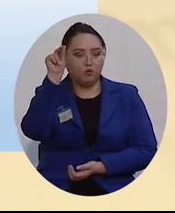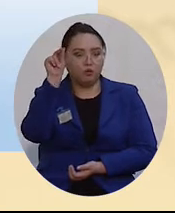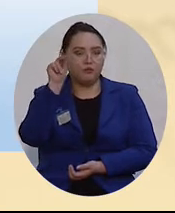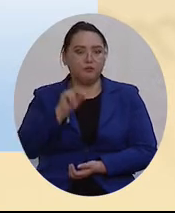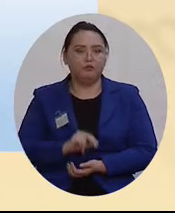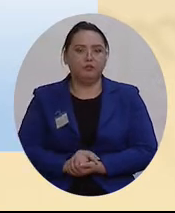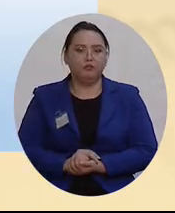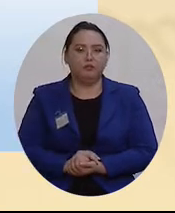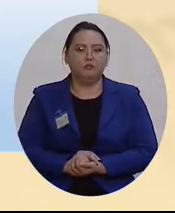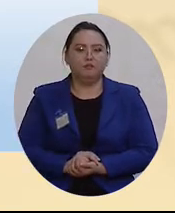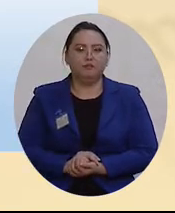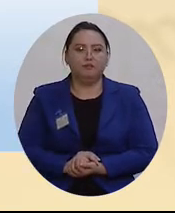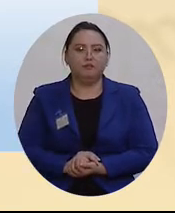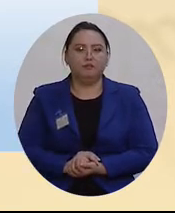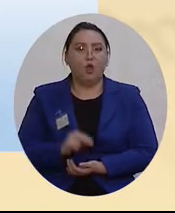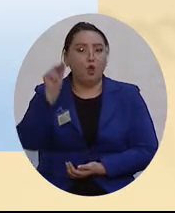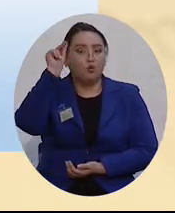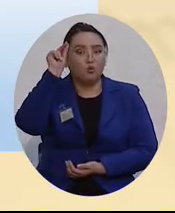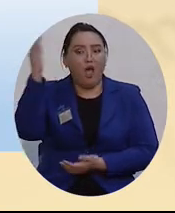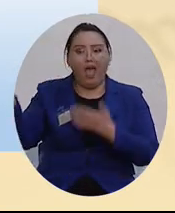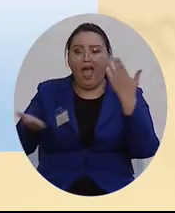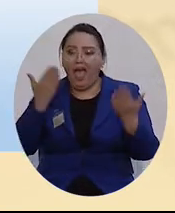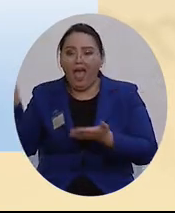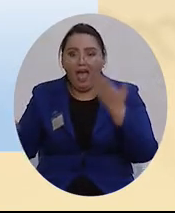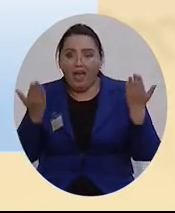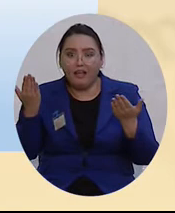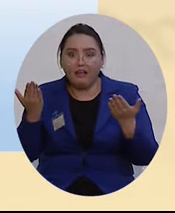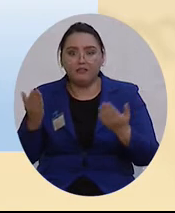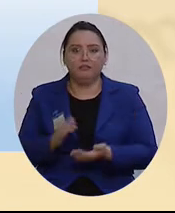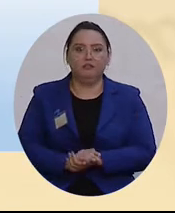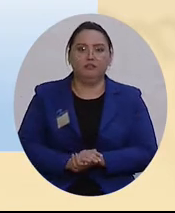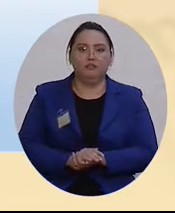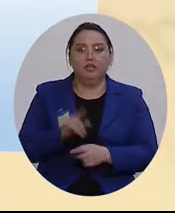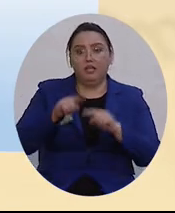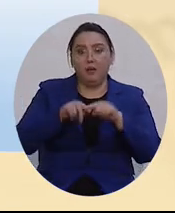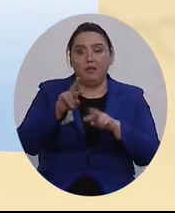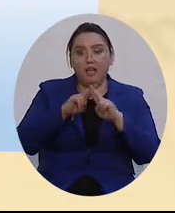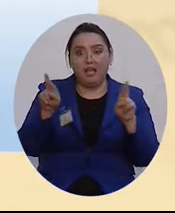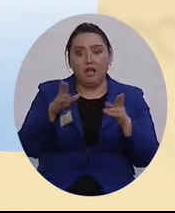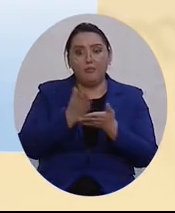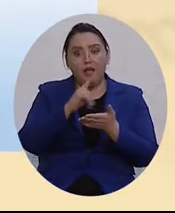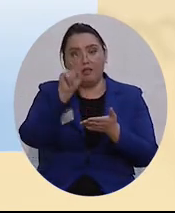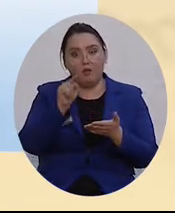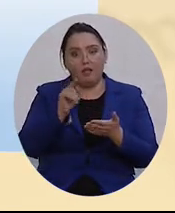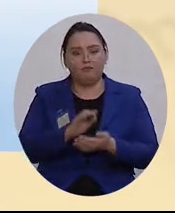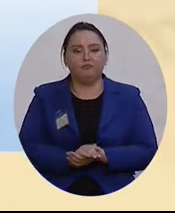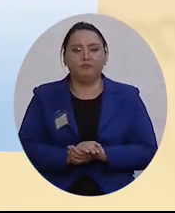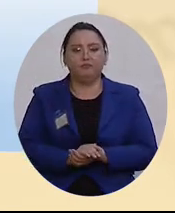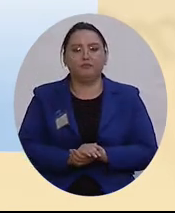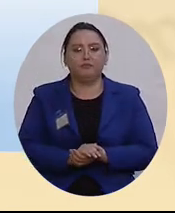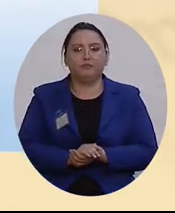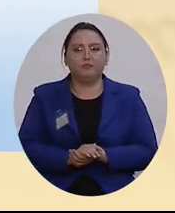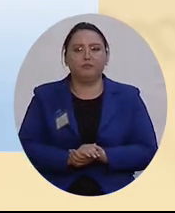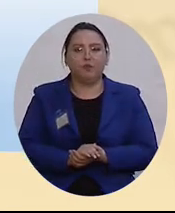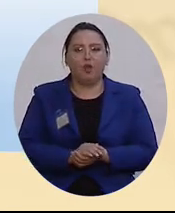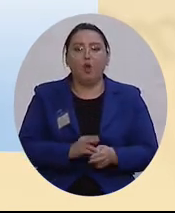сураас ямар ялгаатай байдг вэ? За энийг бас сайн санаж хөрвүүлгий хийн. За энэ тус хүргэх, за нар тусах,